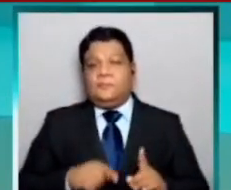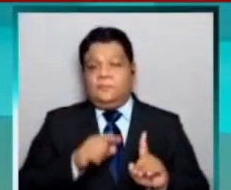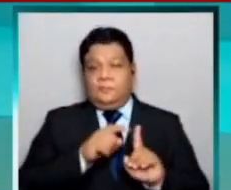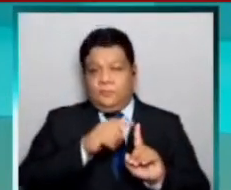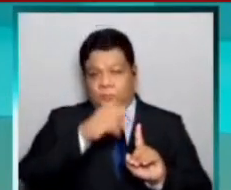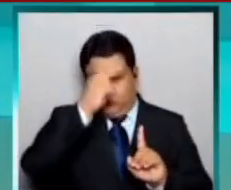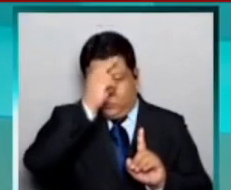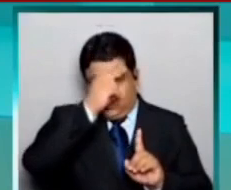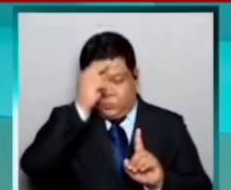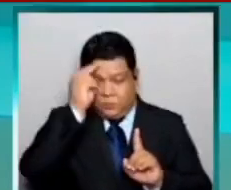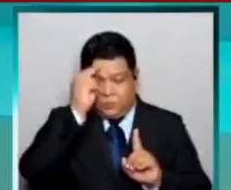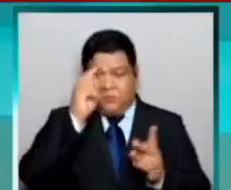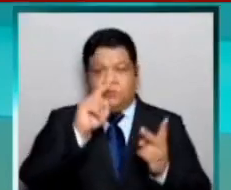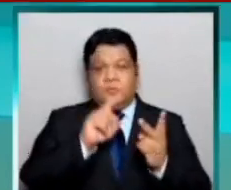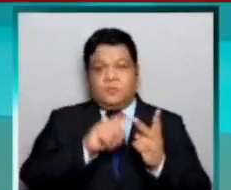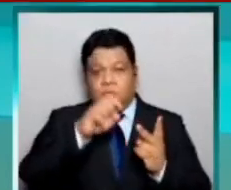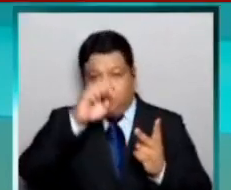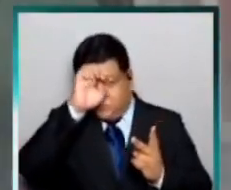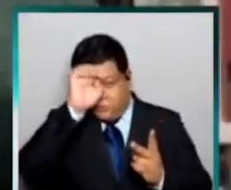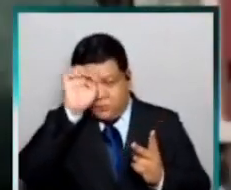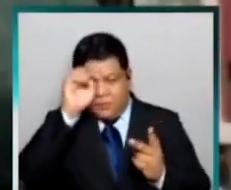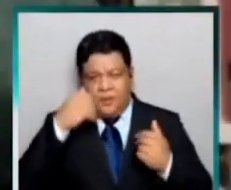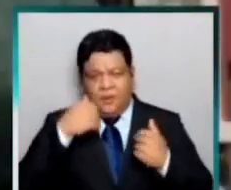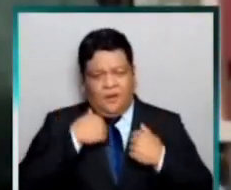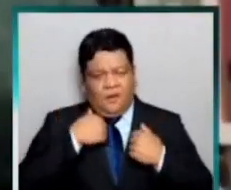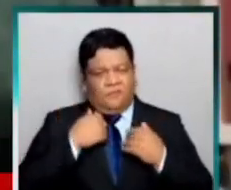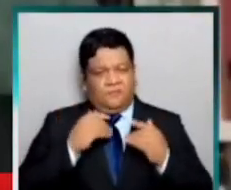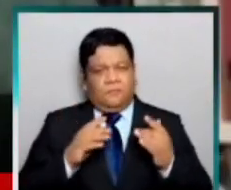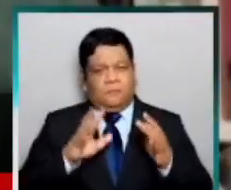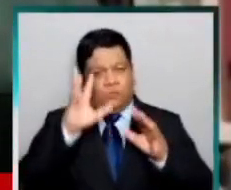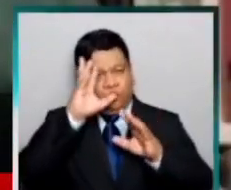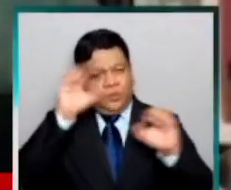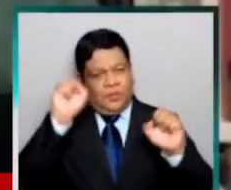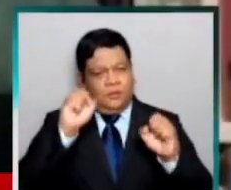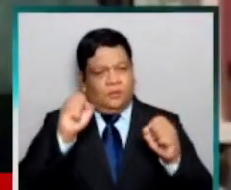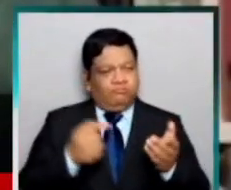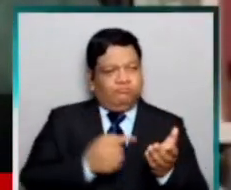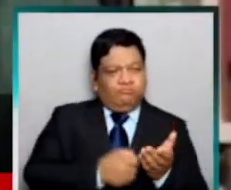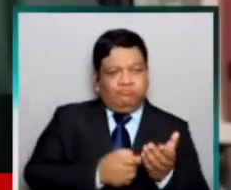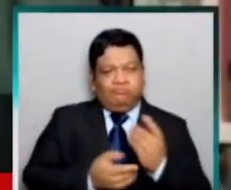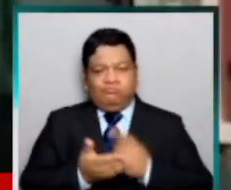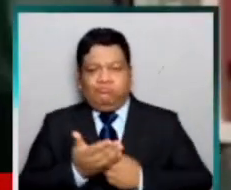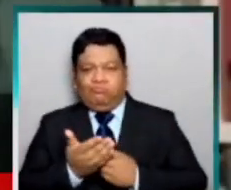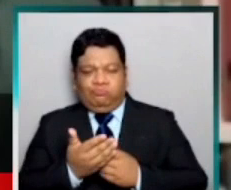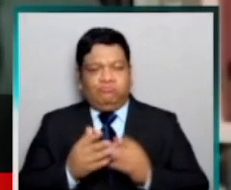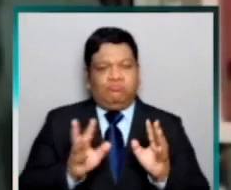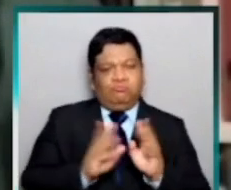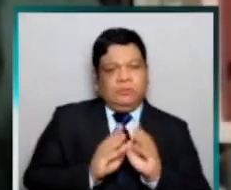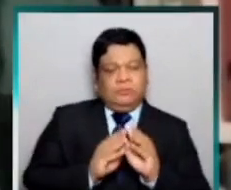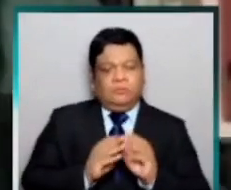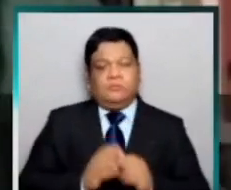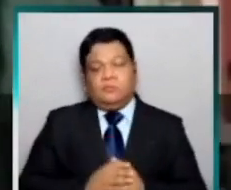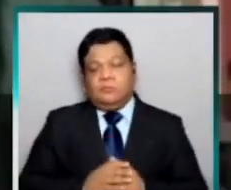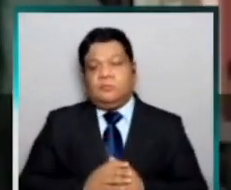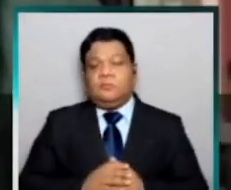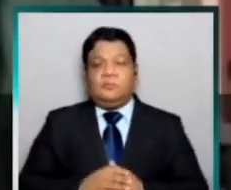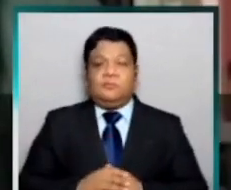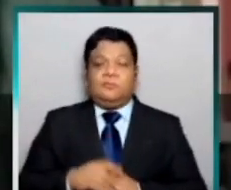at Ernesto Abella. Kunyari mga manufacturing ganun. I'd like to see more